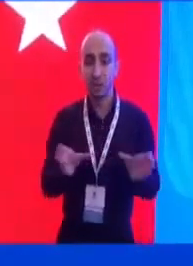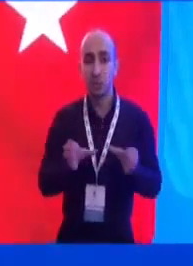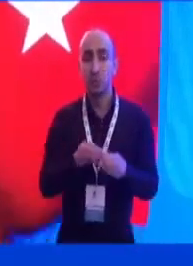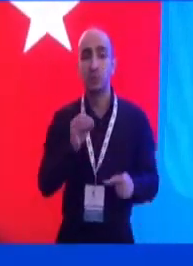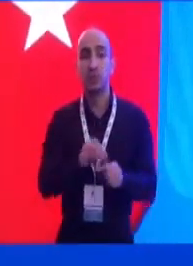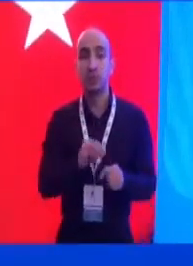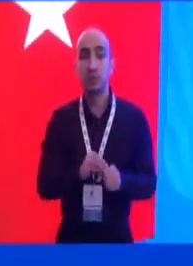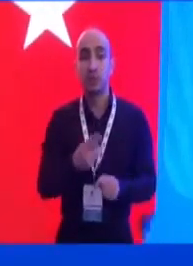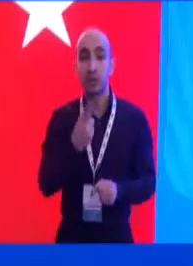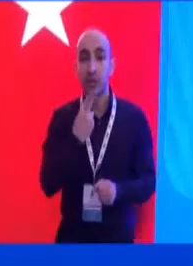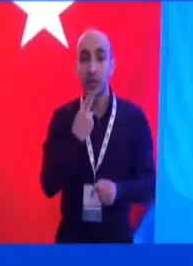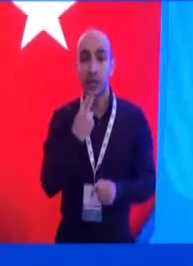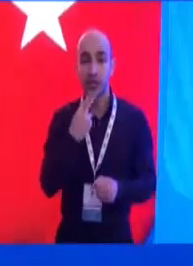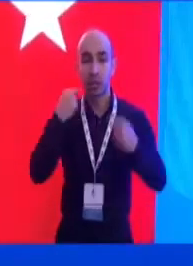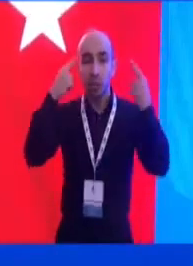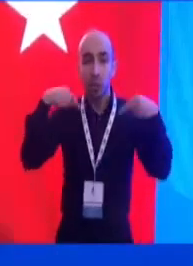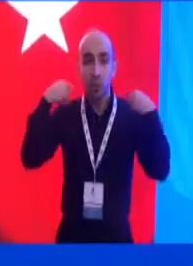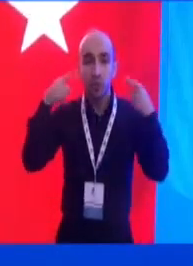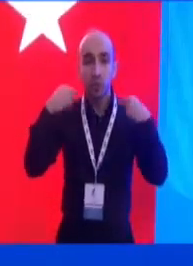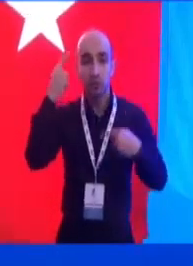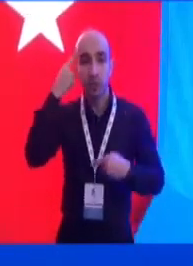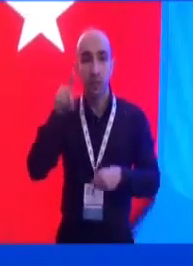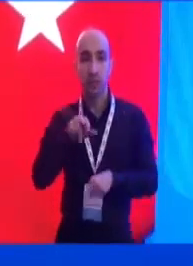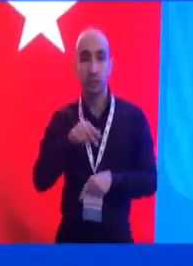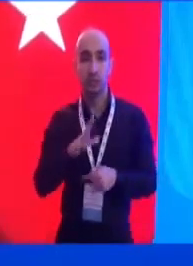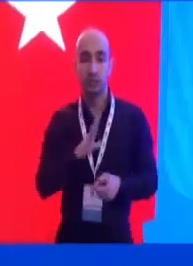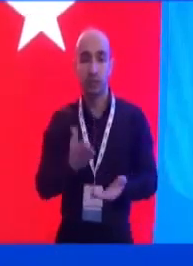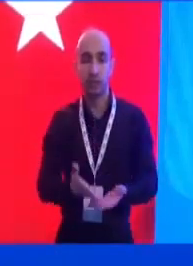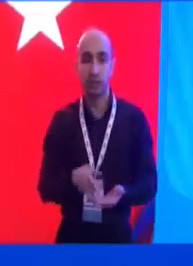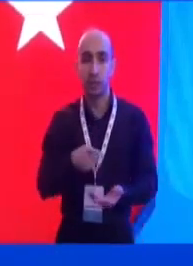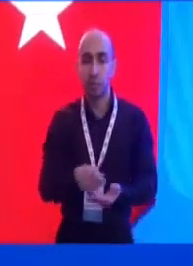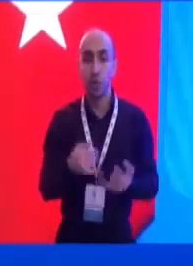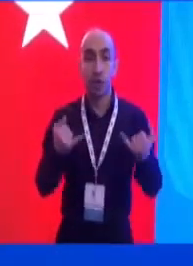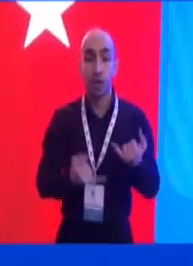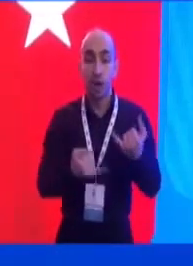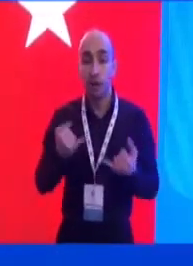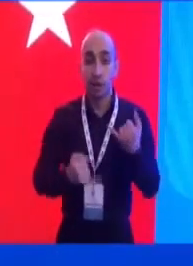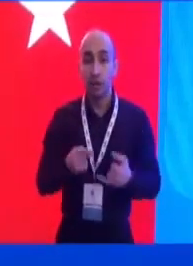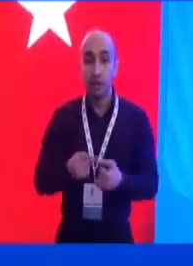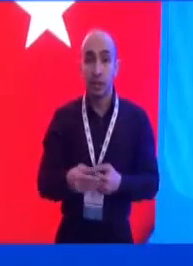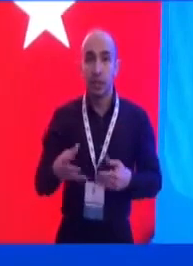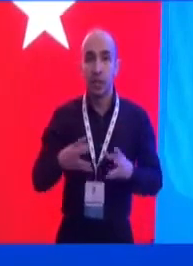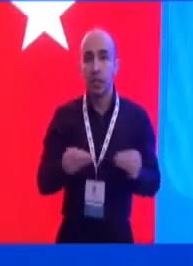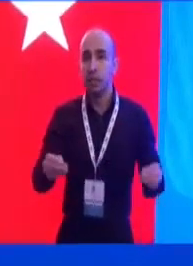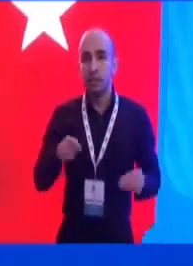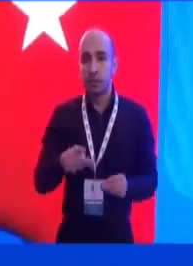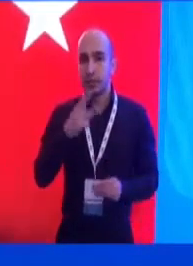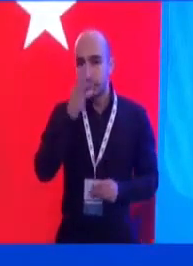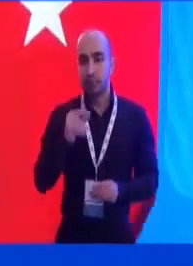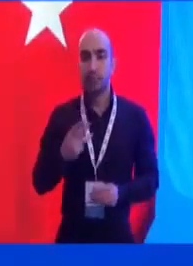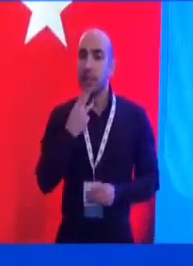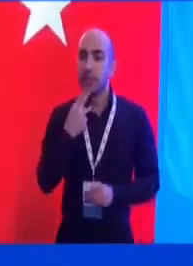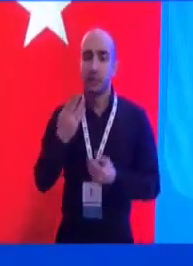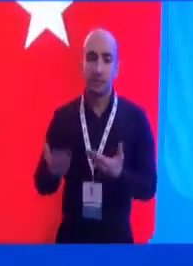adeta koçbaşı olarak kullanıldı. Bu kavgaların ezileni, kaybedeni, kurbanı oldu. Ama